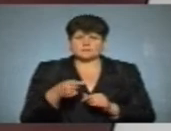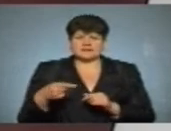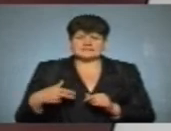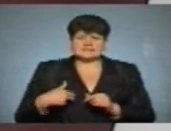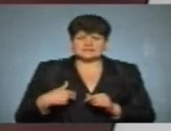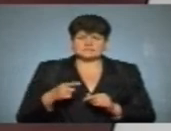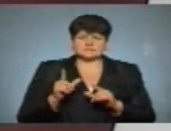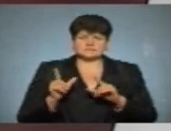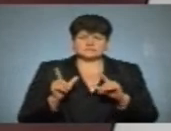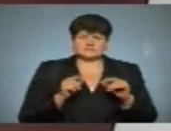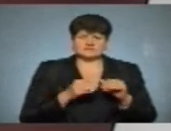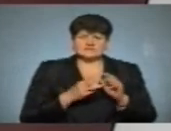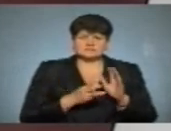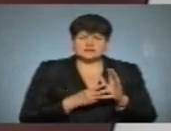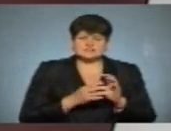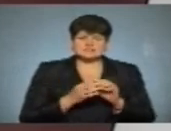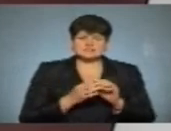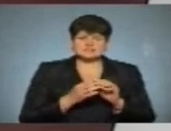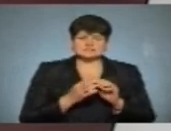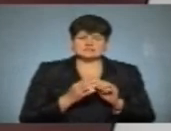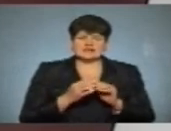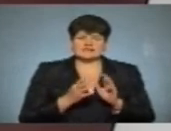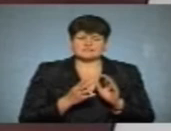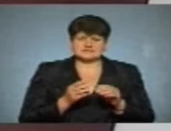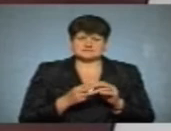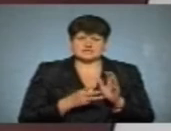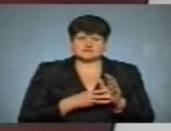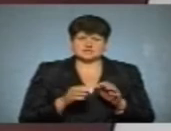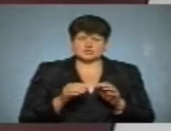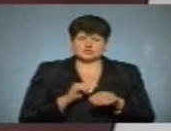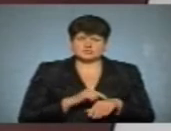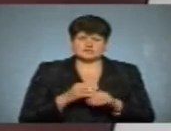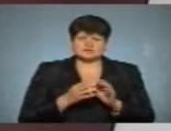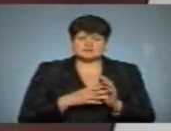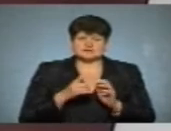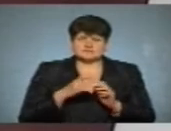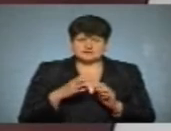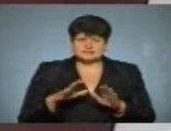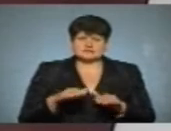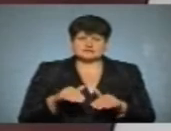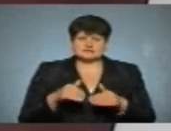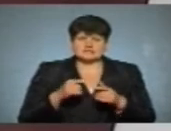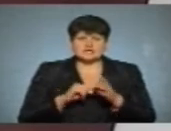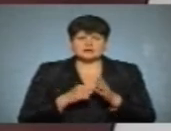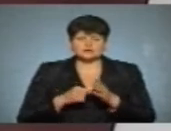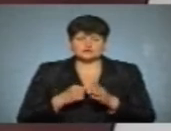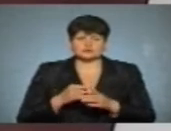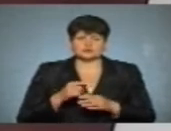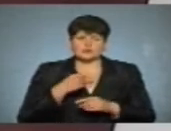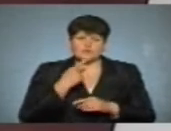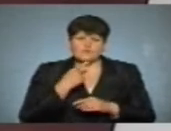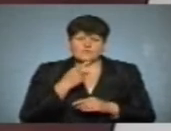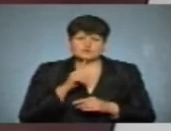Вона відправилася о 18:19 із залізничного вокзалу. За словами чергової з надання довідок вокзалу Надії Шевчук,